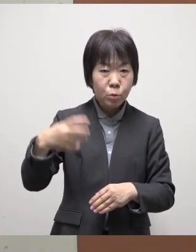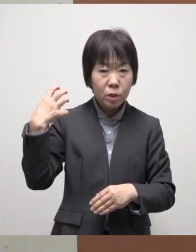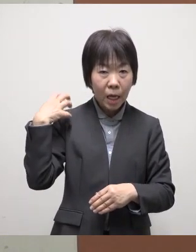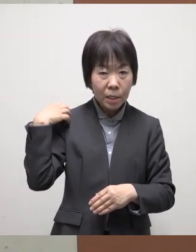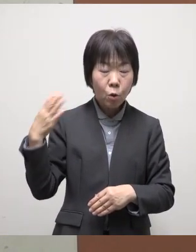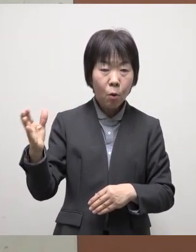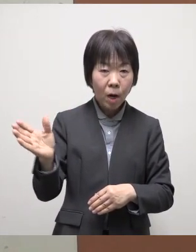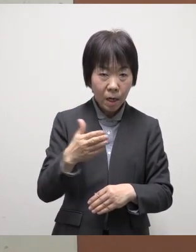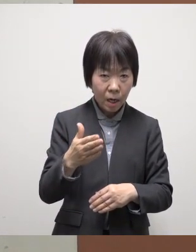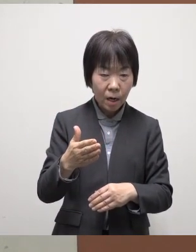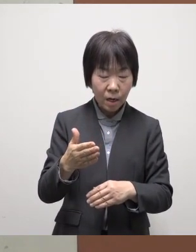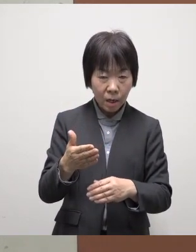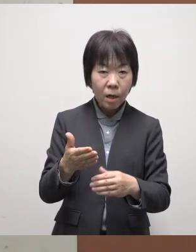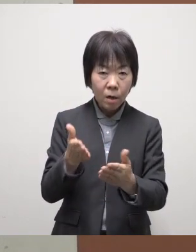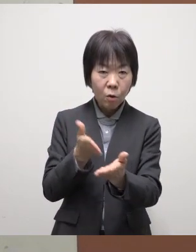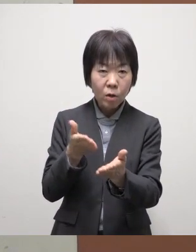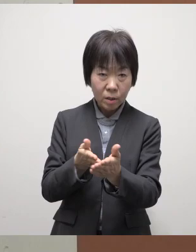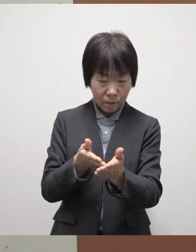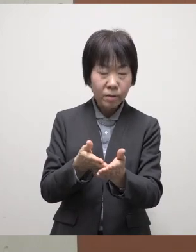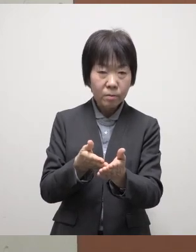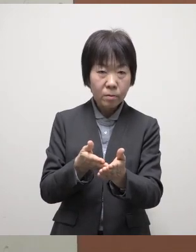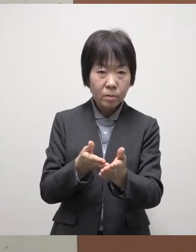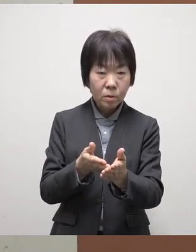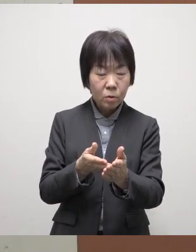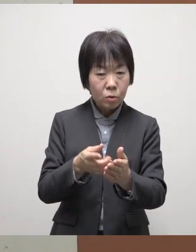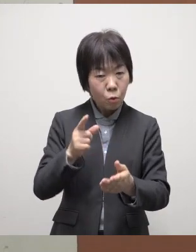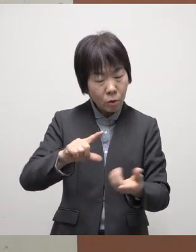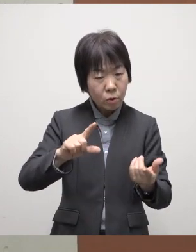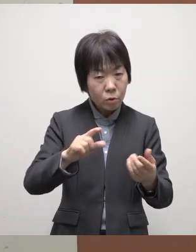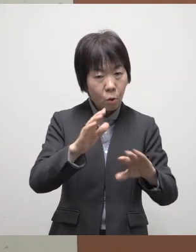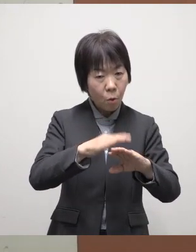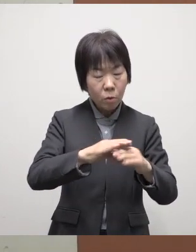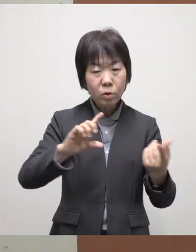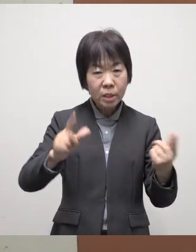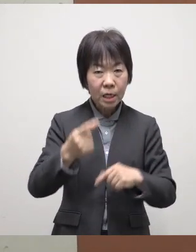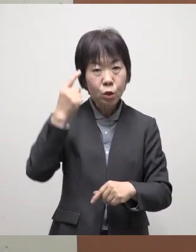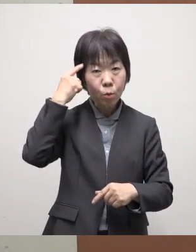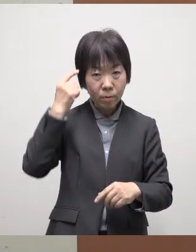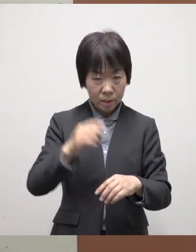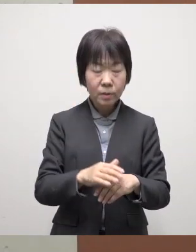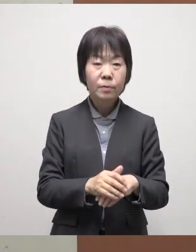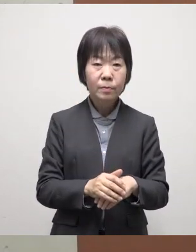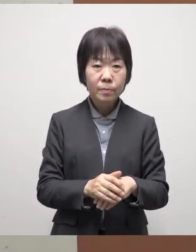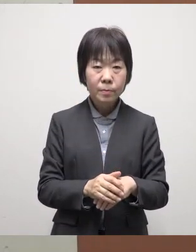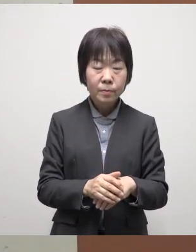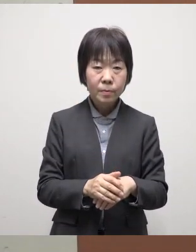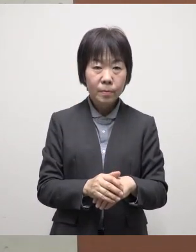再度フォローしますおそらくそういう形ではないと考えております